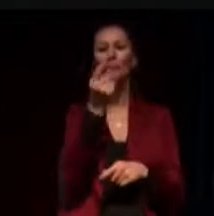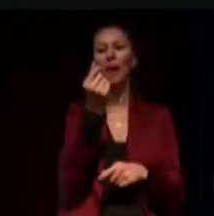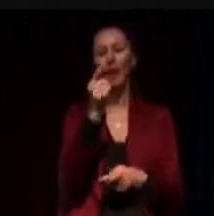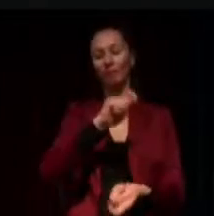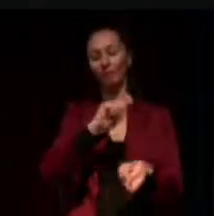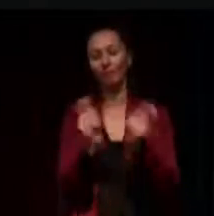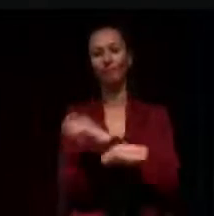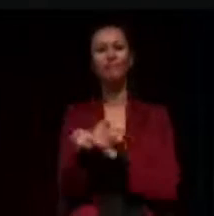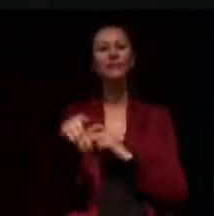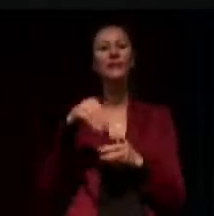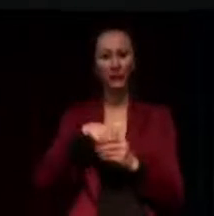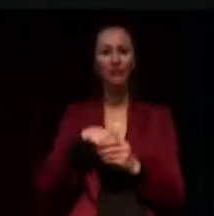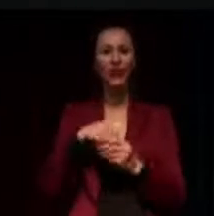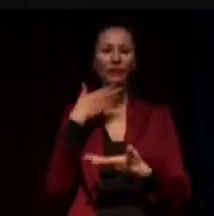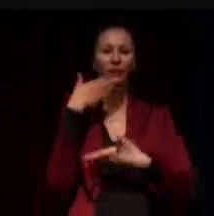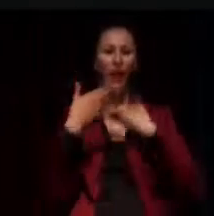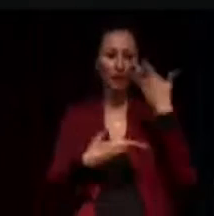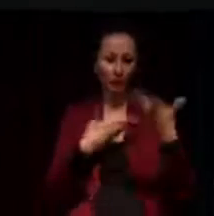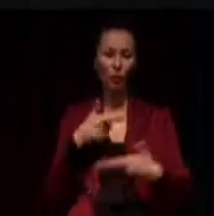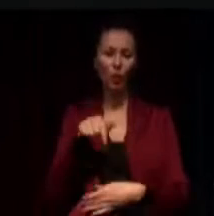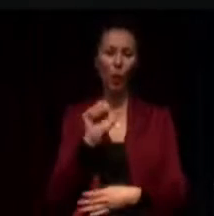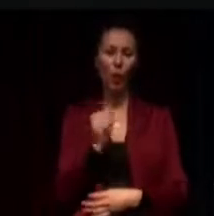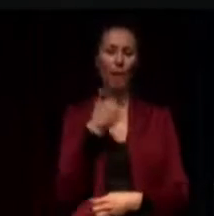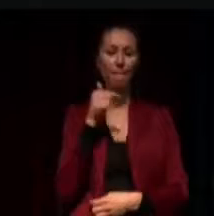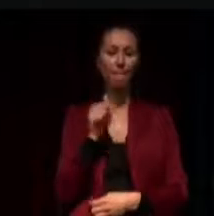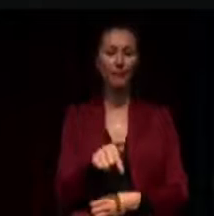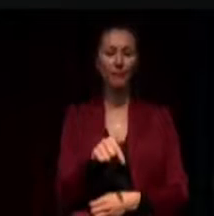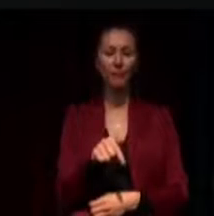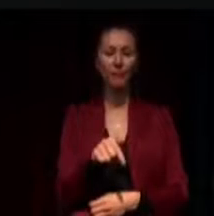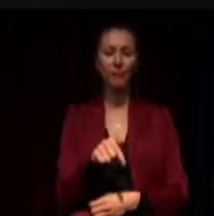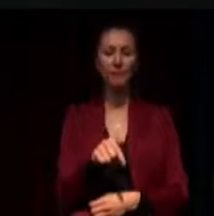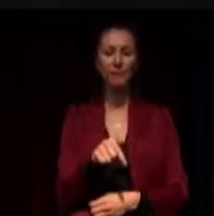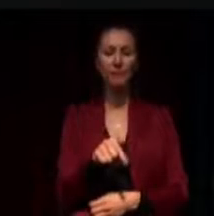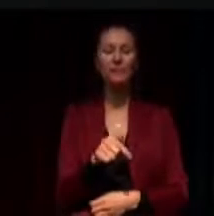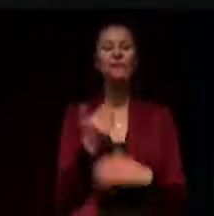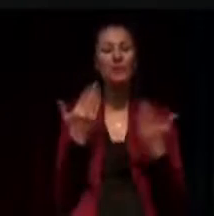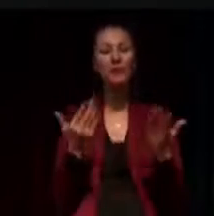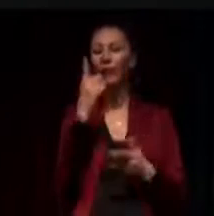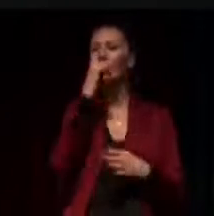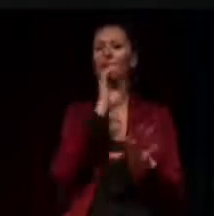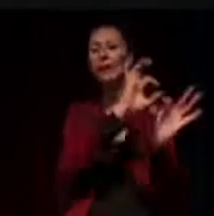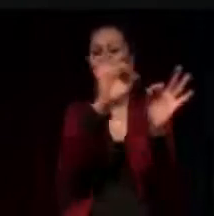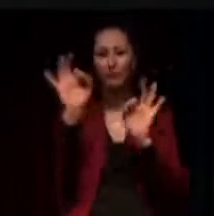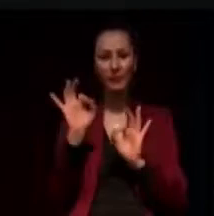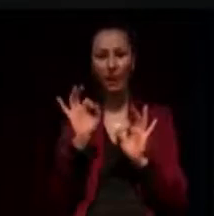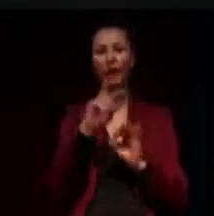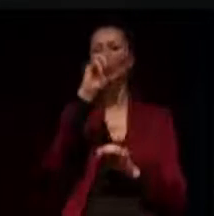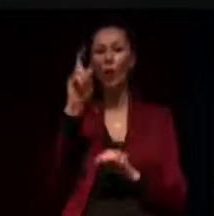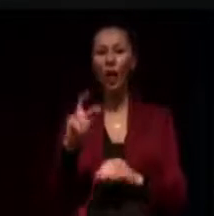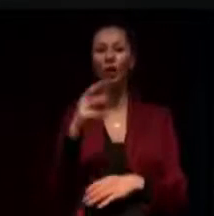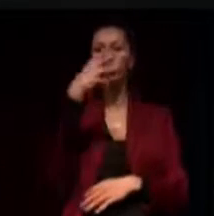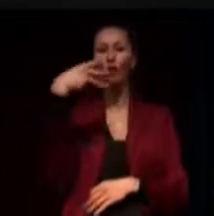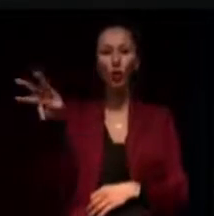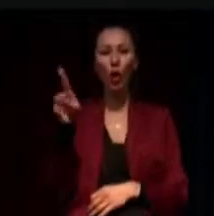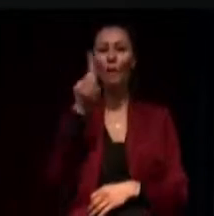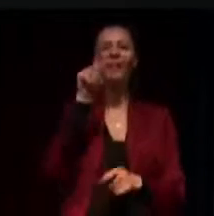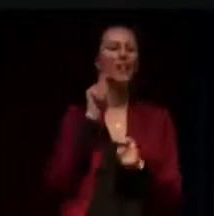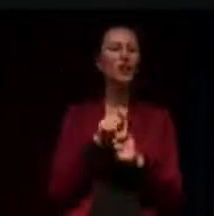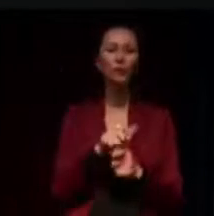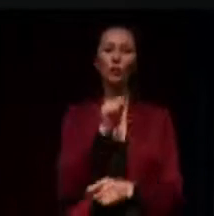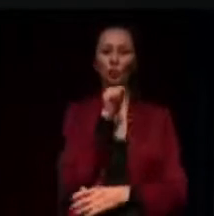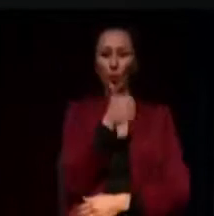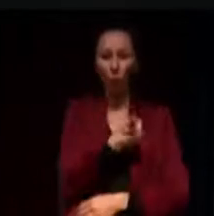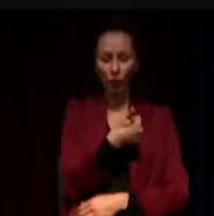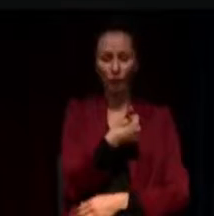cinsinden tanımlayacağız. Bu da önemli. İşte kimse dolarla, euroyla hiçbir işimiz